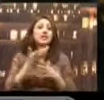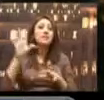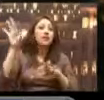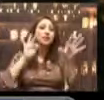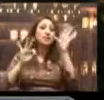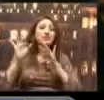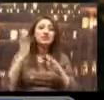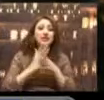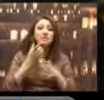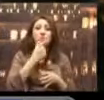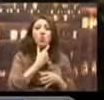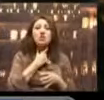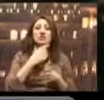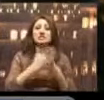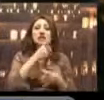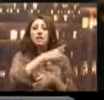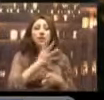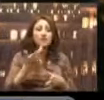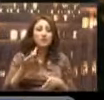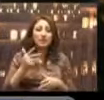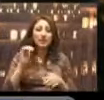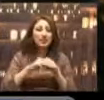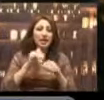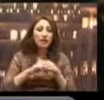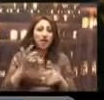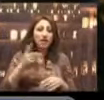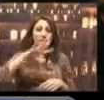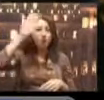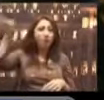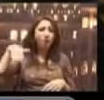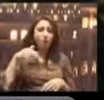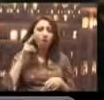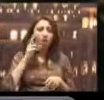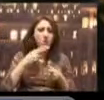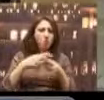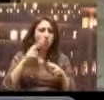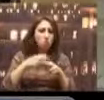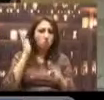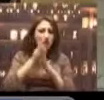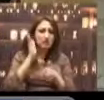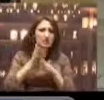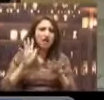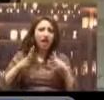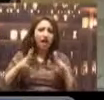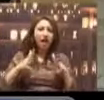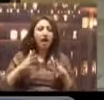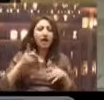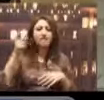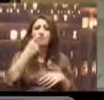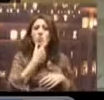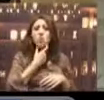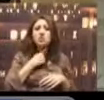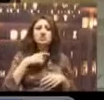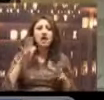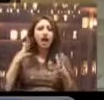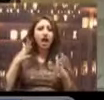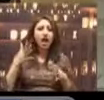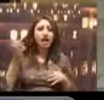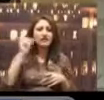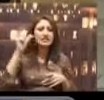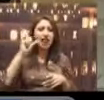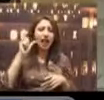الفنانين كانوا خايفين جدا من انتخاب رئيس جمهوريه على خلفيه دينيه، خلفيه اسلاميه. انت كان عندك نفس الخوف ده؟ نفس القلق